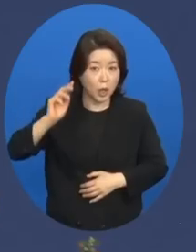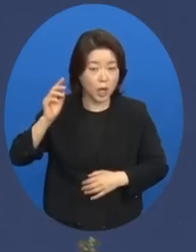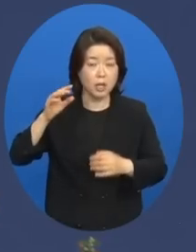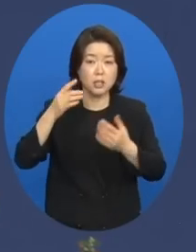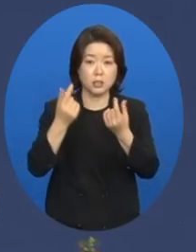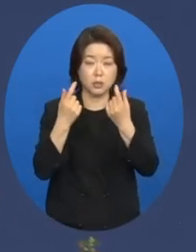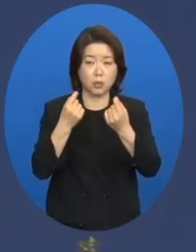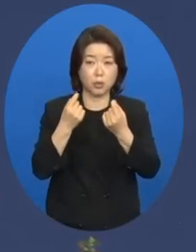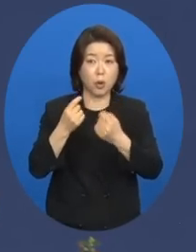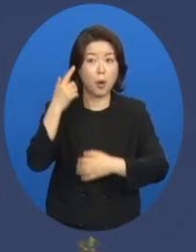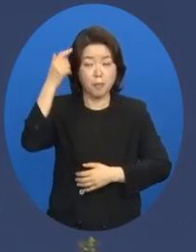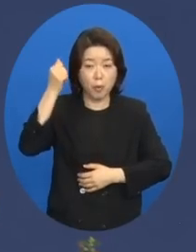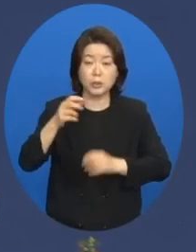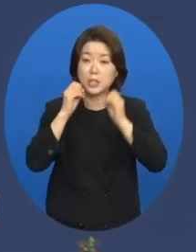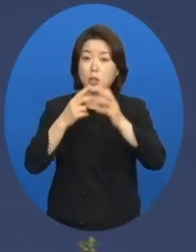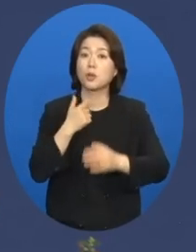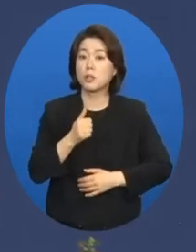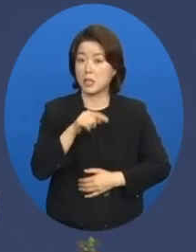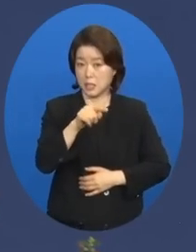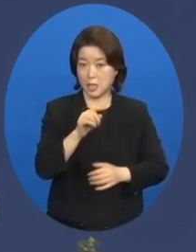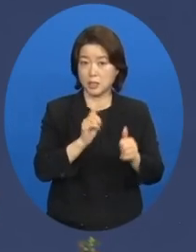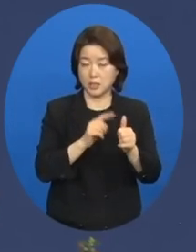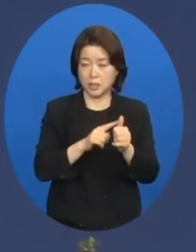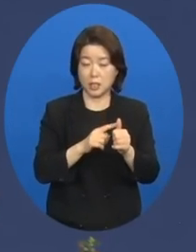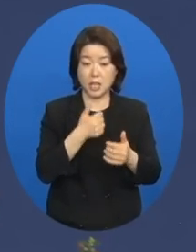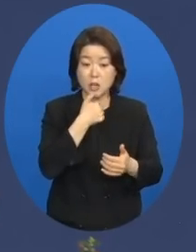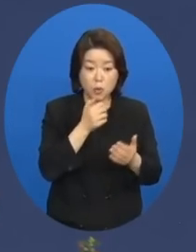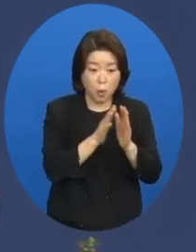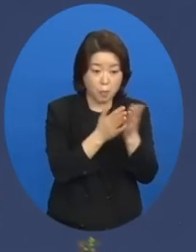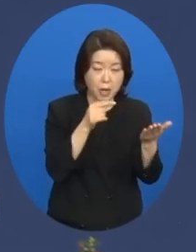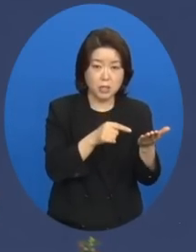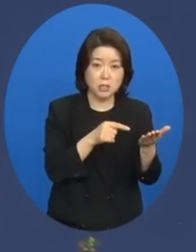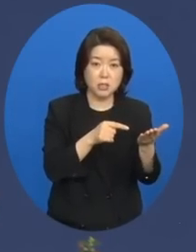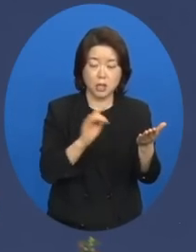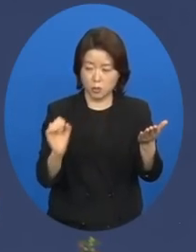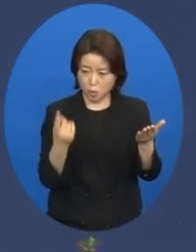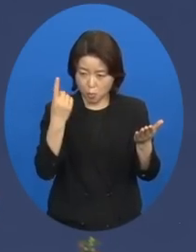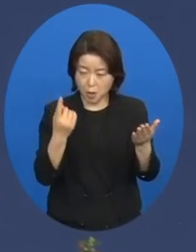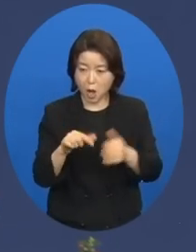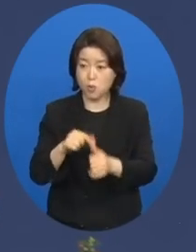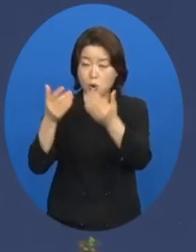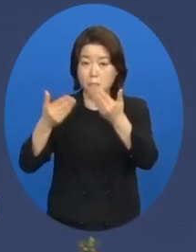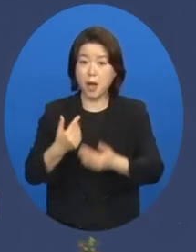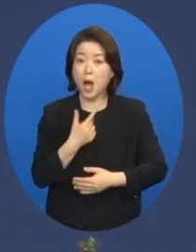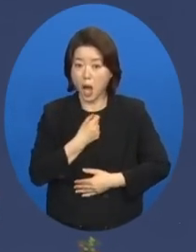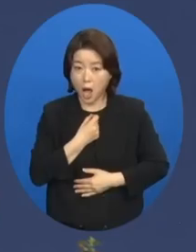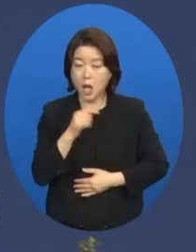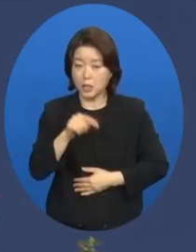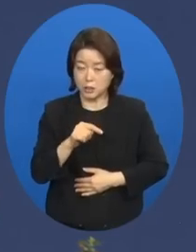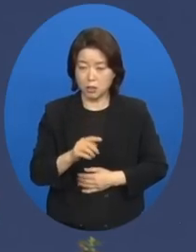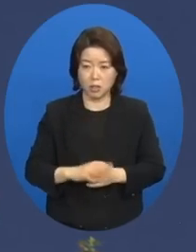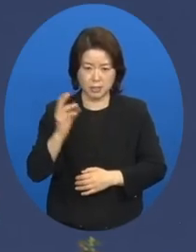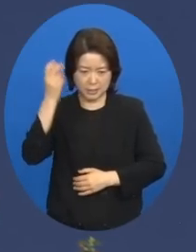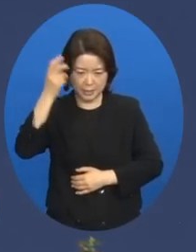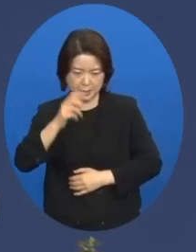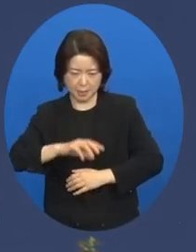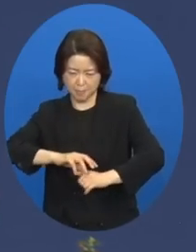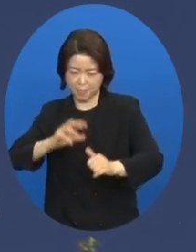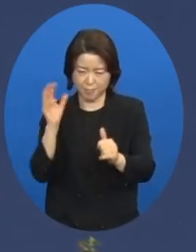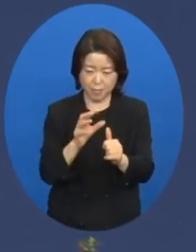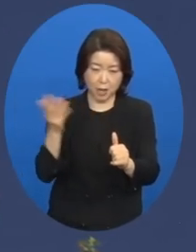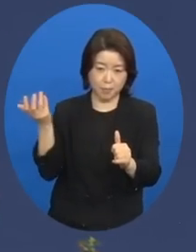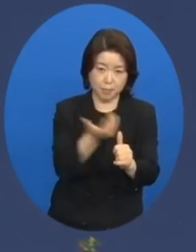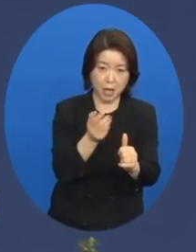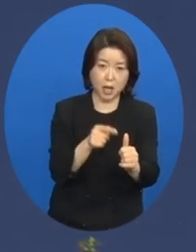목사요 선교사였던 그에게 로마서에 믿음으로 말미암아 구원을 얻겠다는 이 진리가 성령께서 그의 영혼을 강타하시던 날을